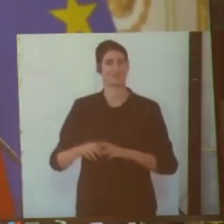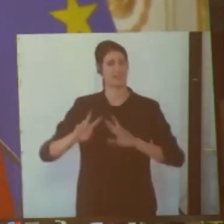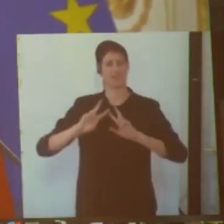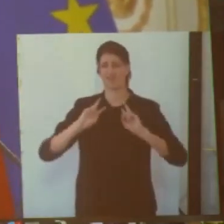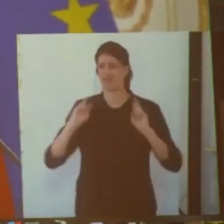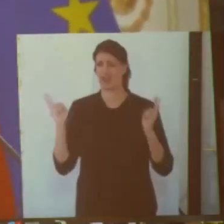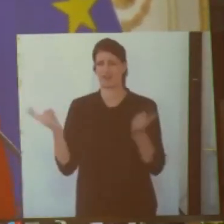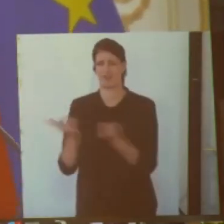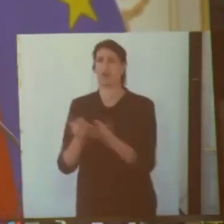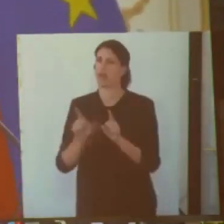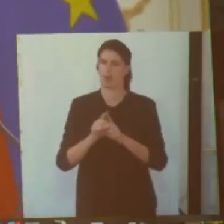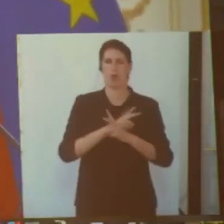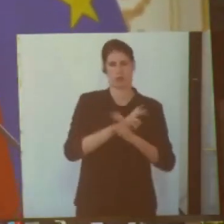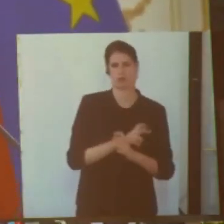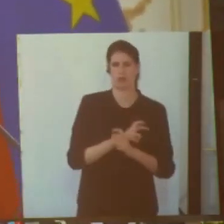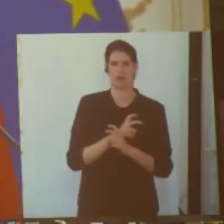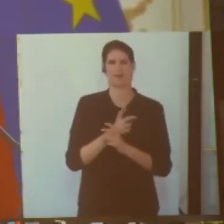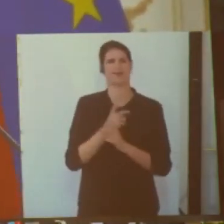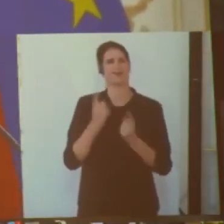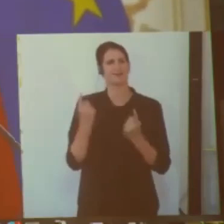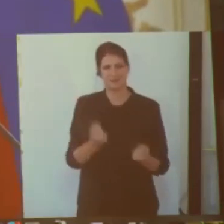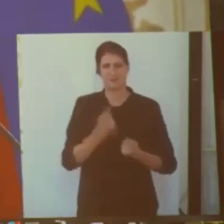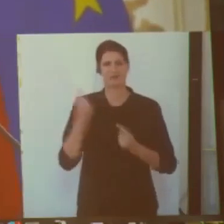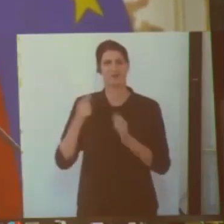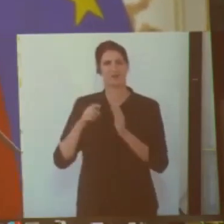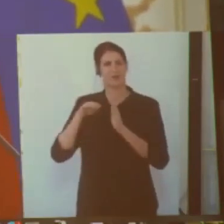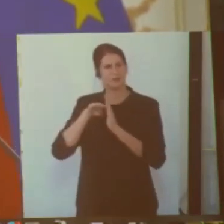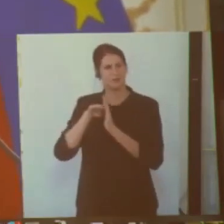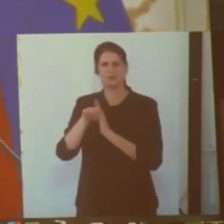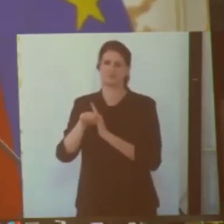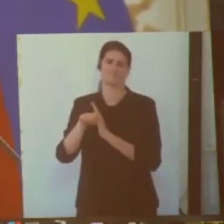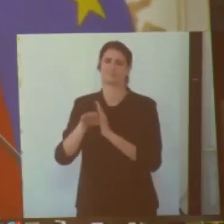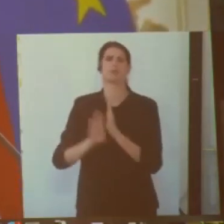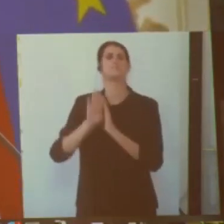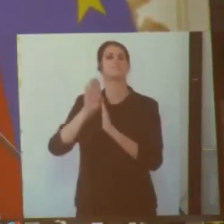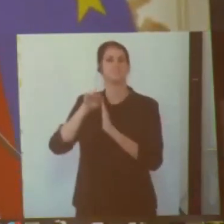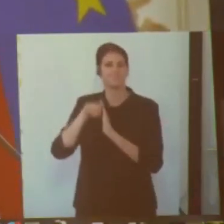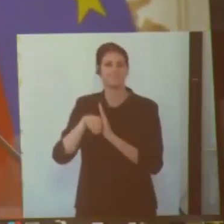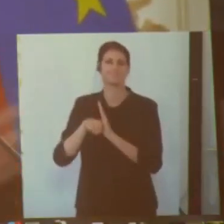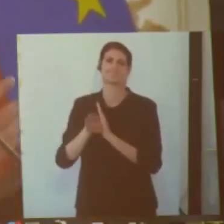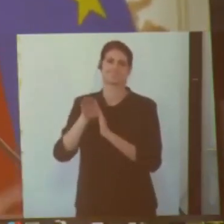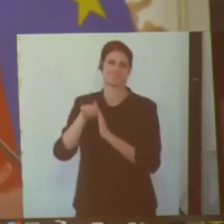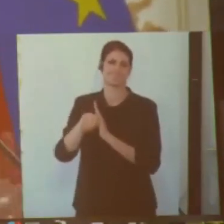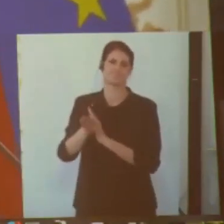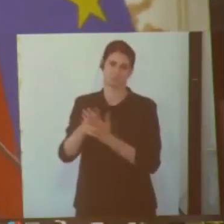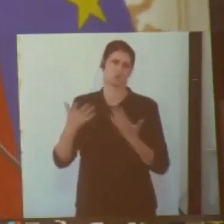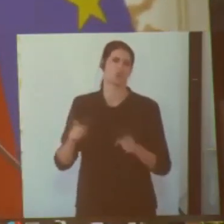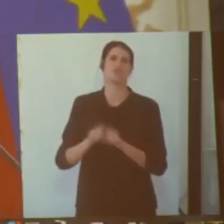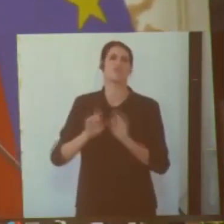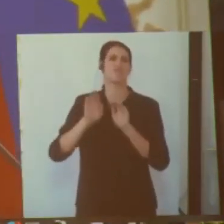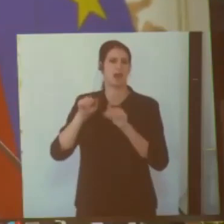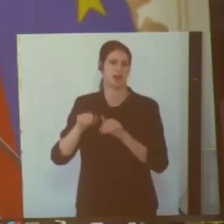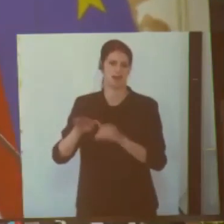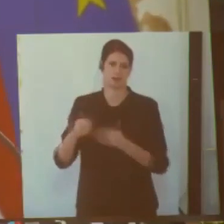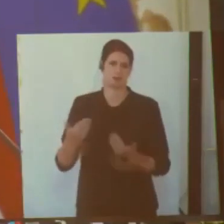Österreich Wellenbewegungen geben zwischen einem Anstieg und der Reaktion darauf und dadurch dann wieder einem Abflachen